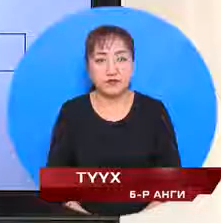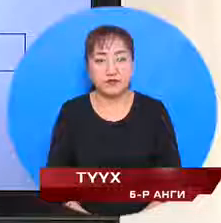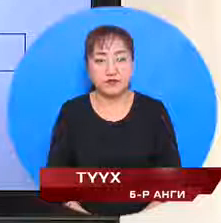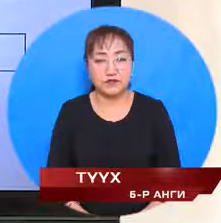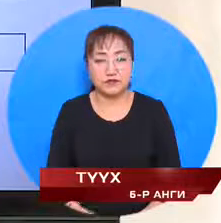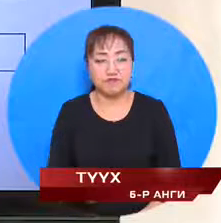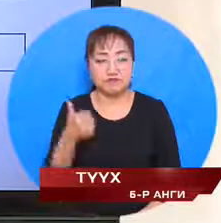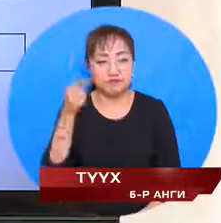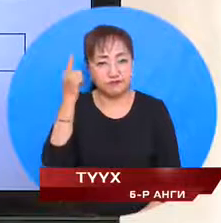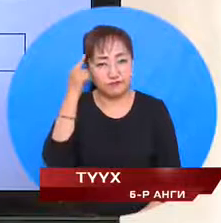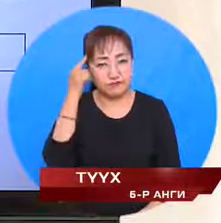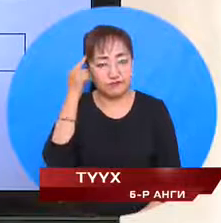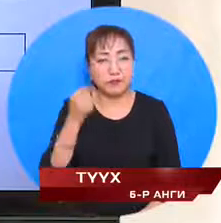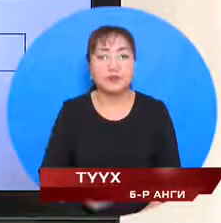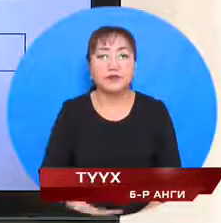Сайн бодорой хүмүүстээ.